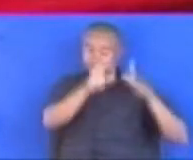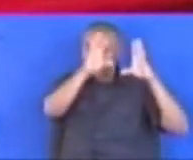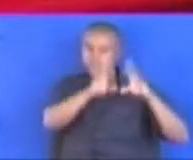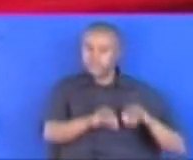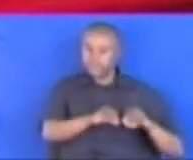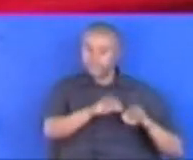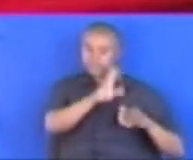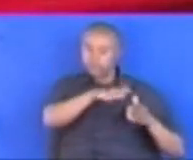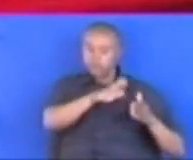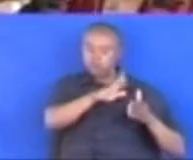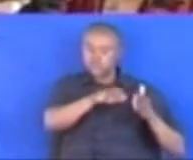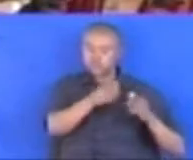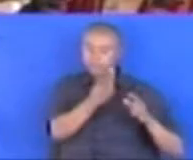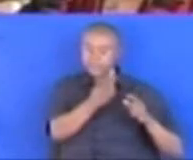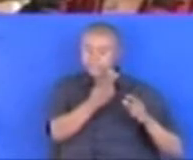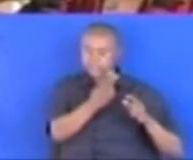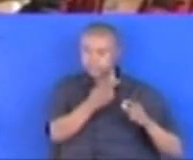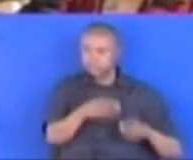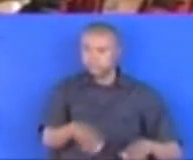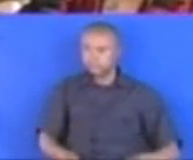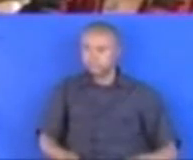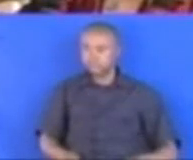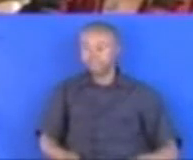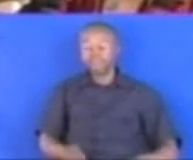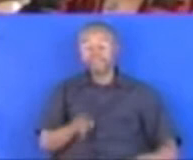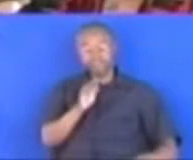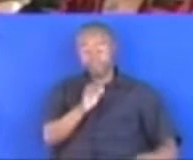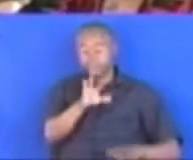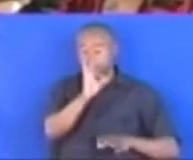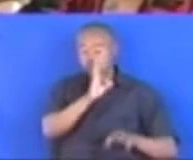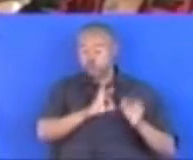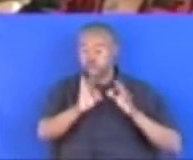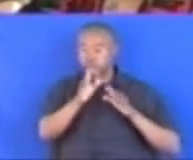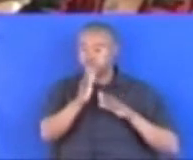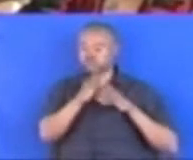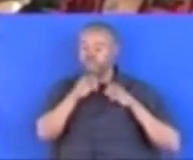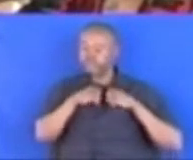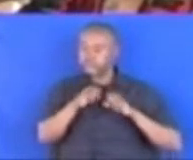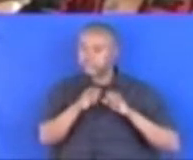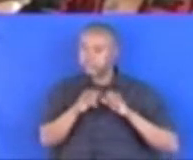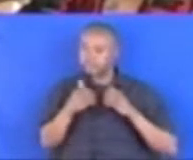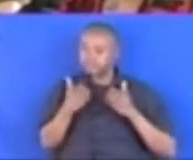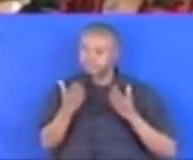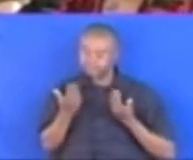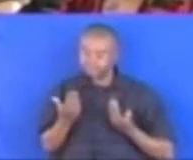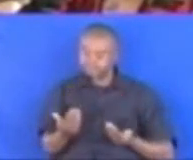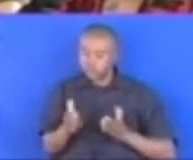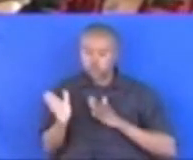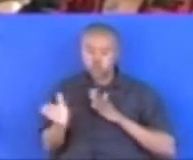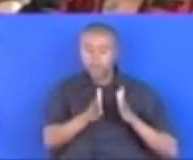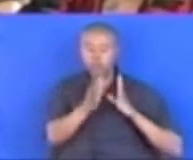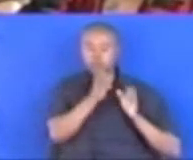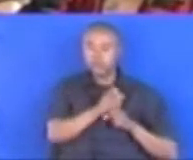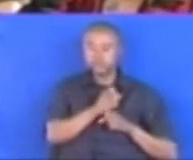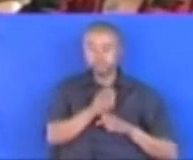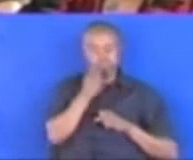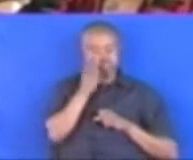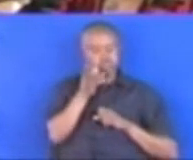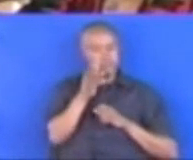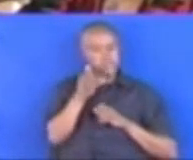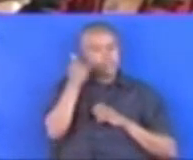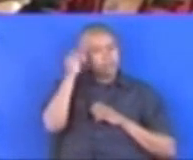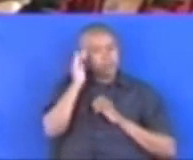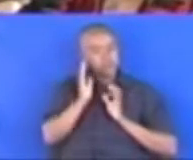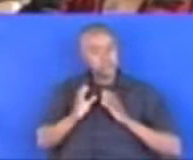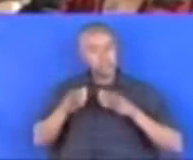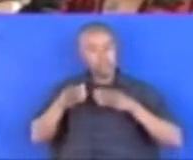tatu. Kifuatacho ni uchambuzi wa taarifa ya utekelezaji wa mpango wa budget na uzingatiaji wa maoni ya kamati kwa mwaka